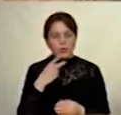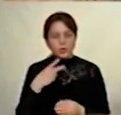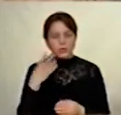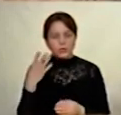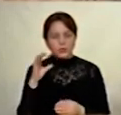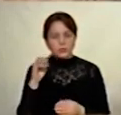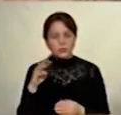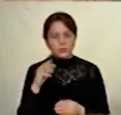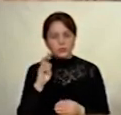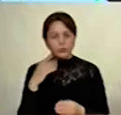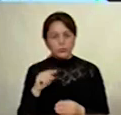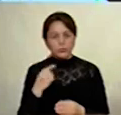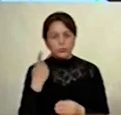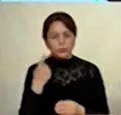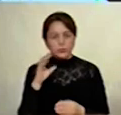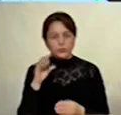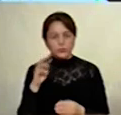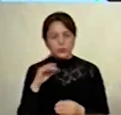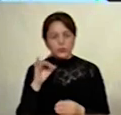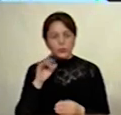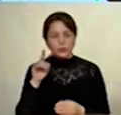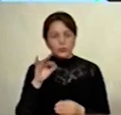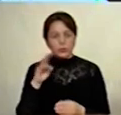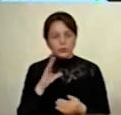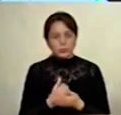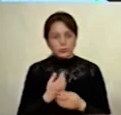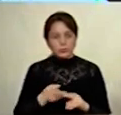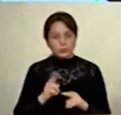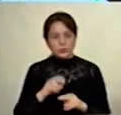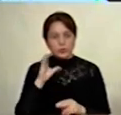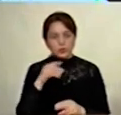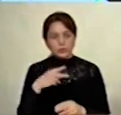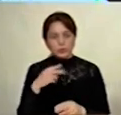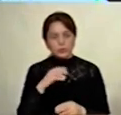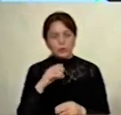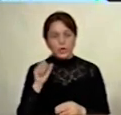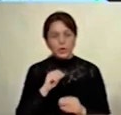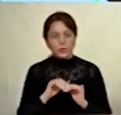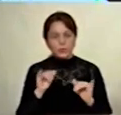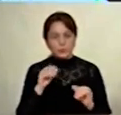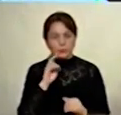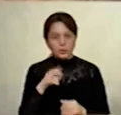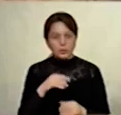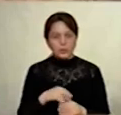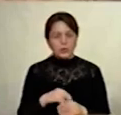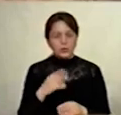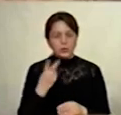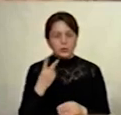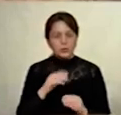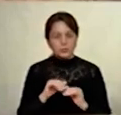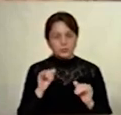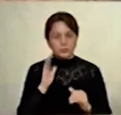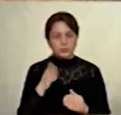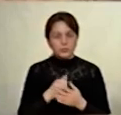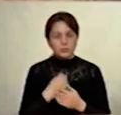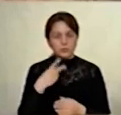esa 4.1 cm. Yuzini topish uchun S barobar A ko'paytiruv B, bo'yi va enini ko'paytiramiz. Ya'ni